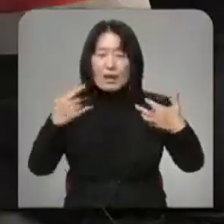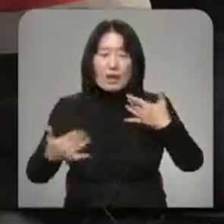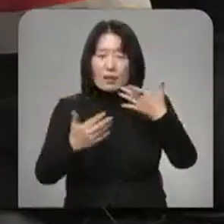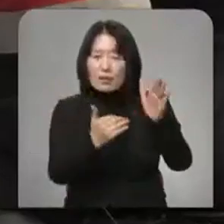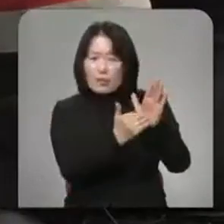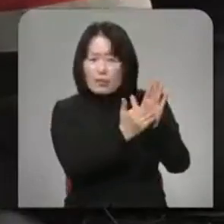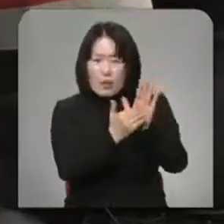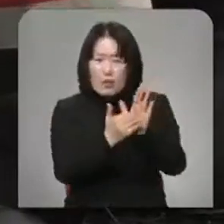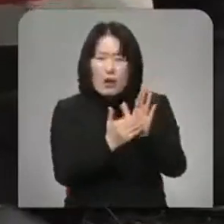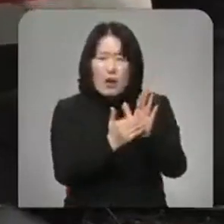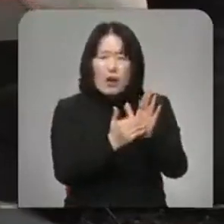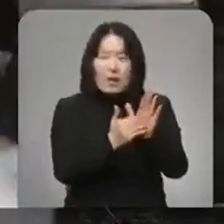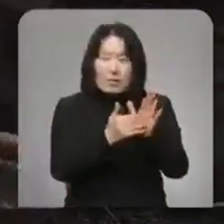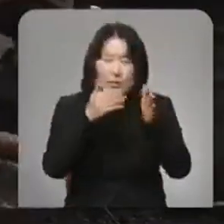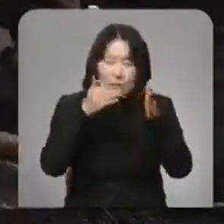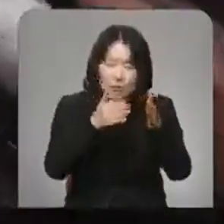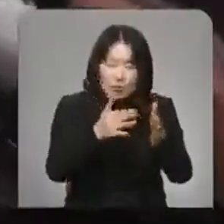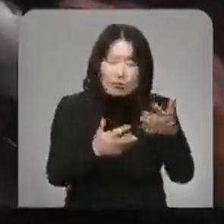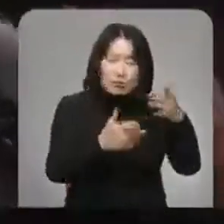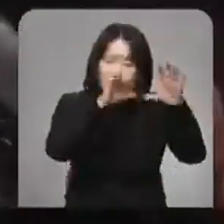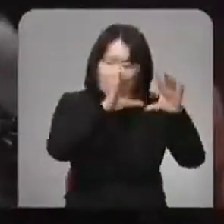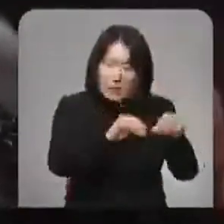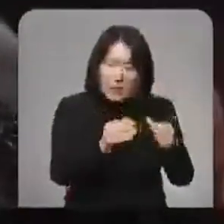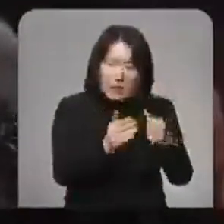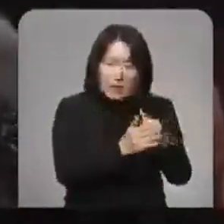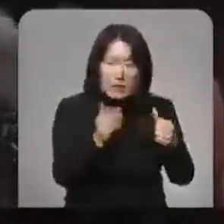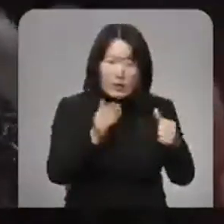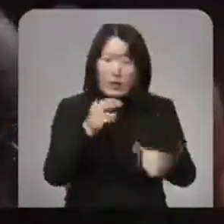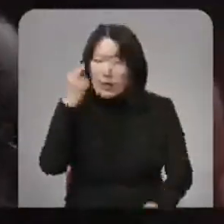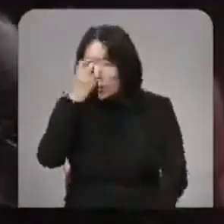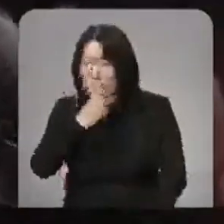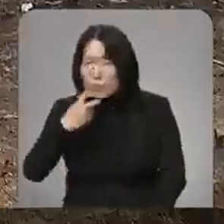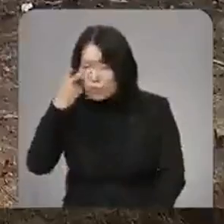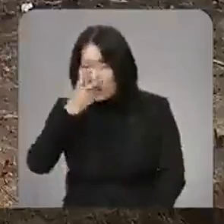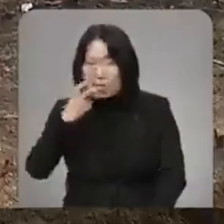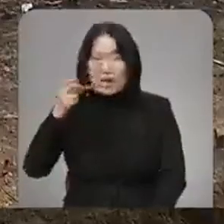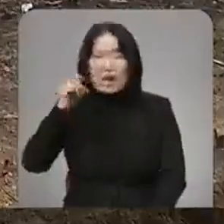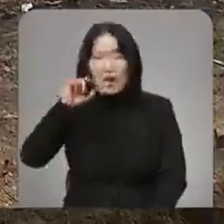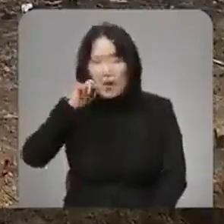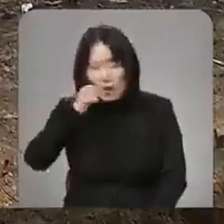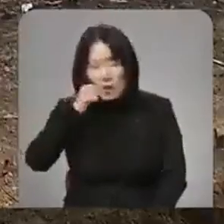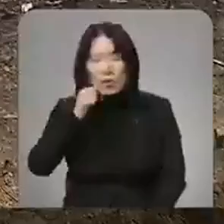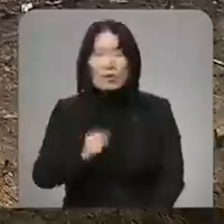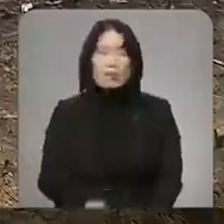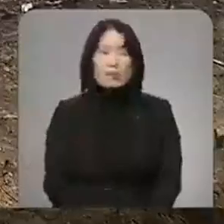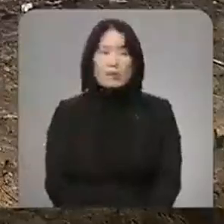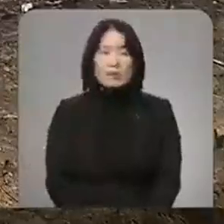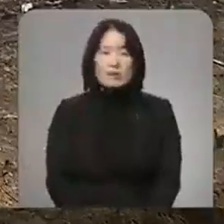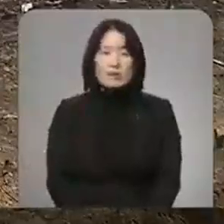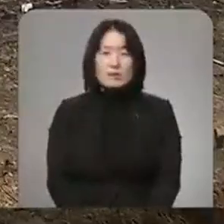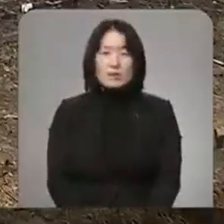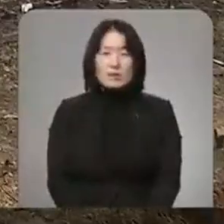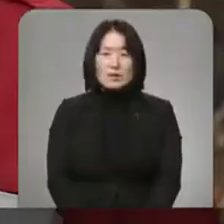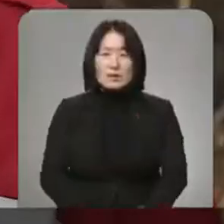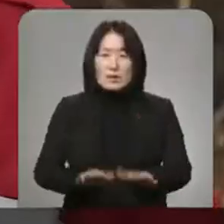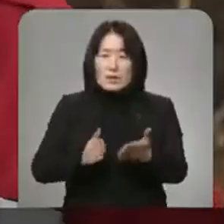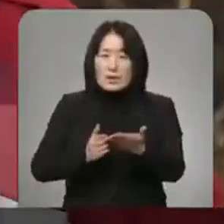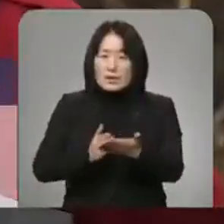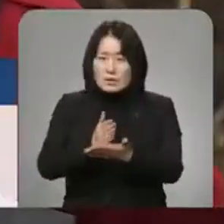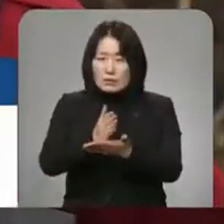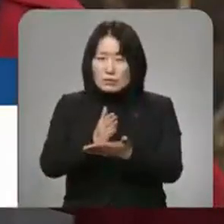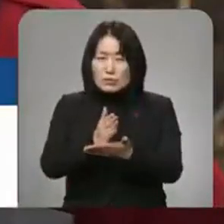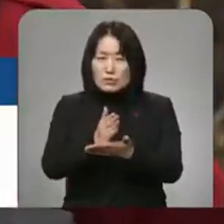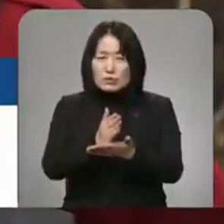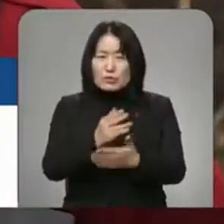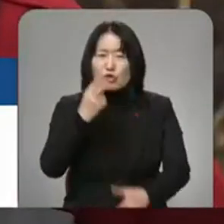진압하는데 초점이 맞춰지다 보니 산불 원인조사와 수사의 한계를 토로합니다 전문 수사